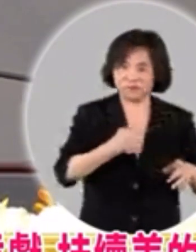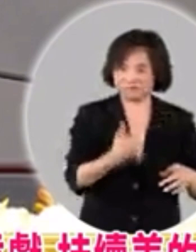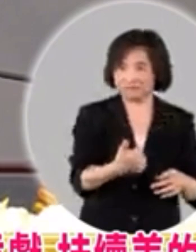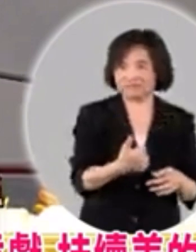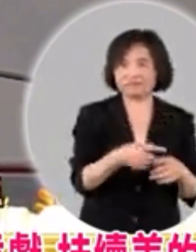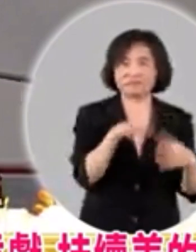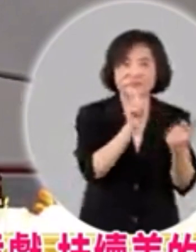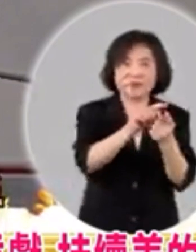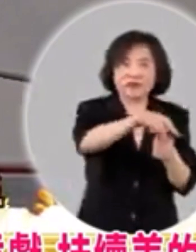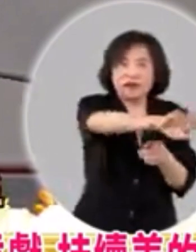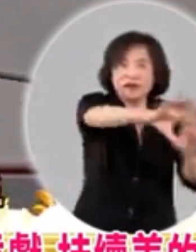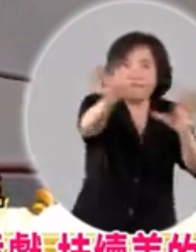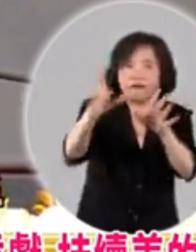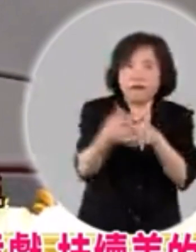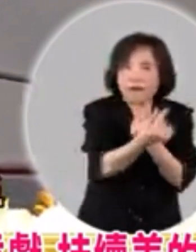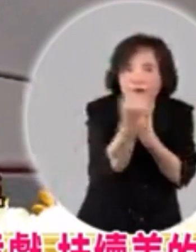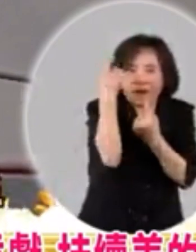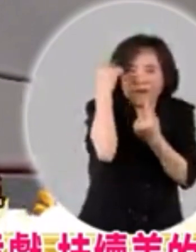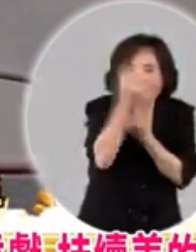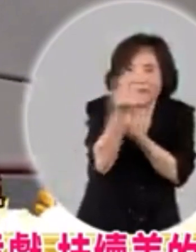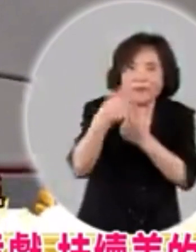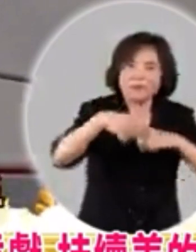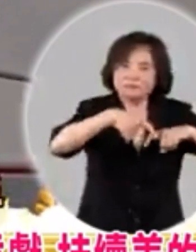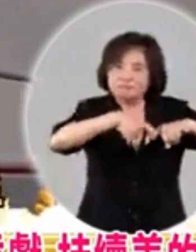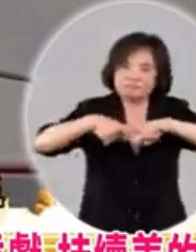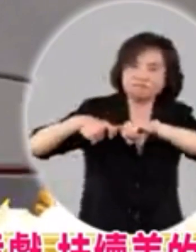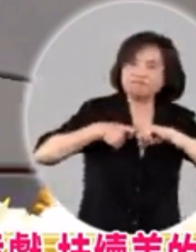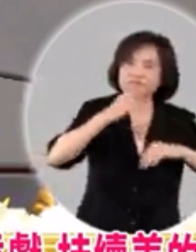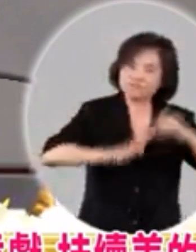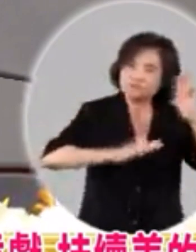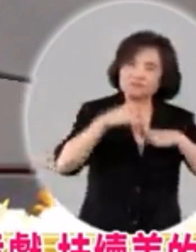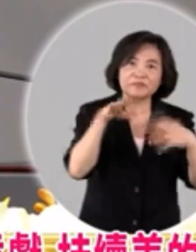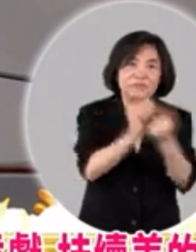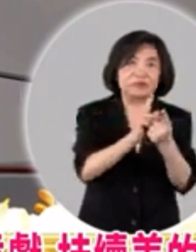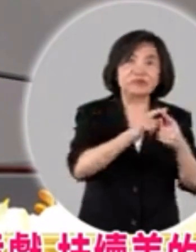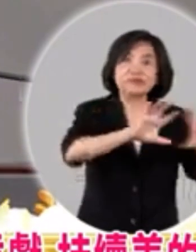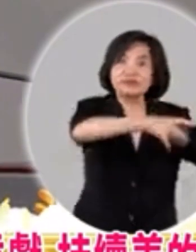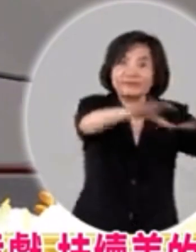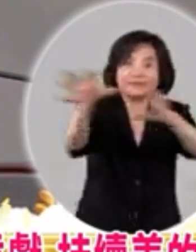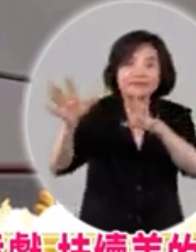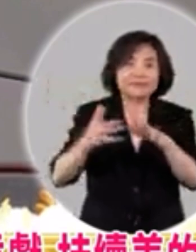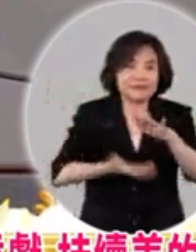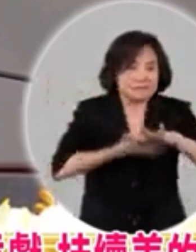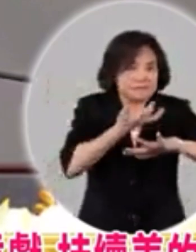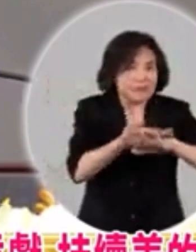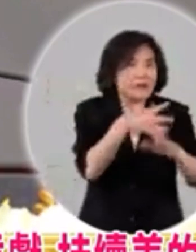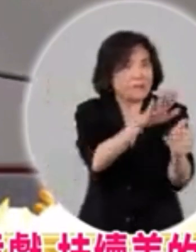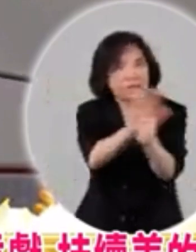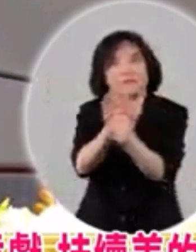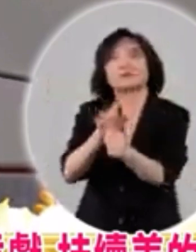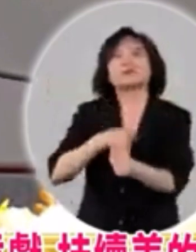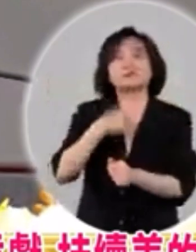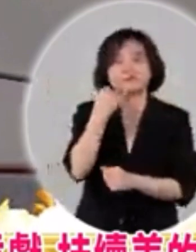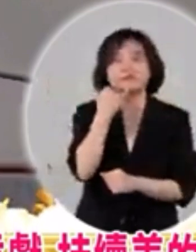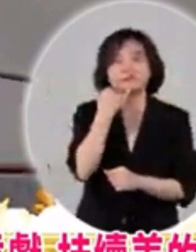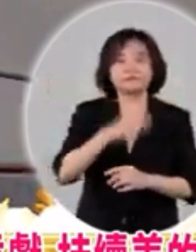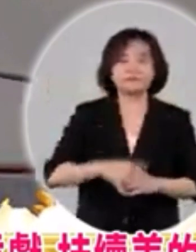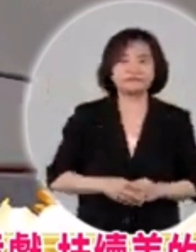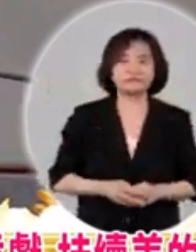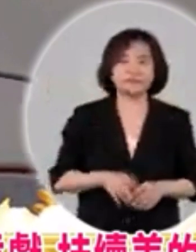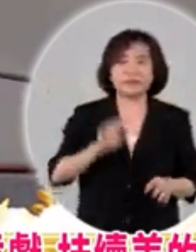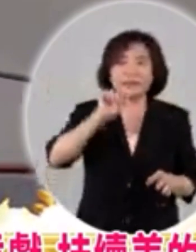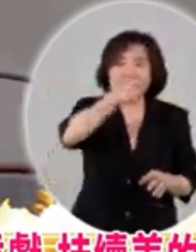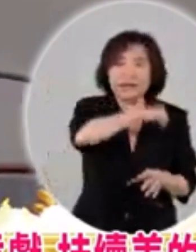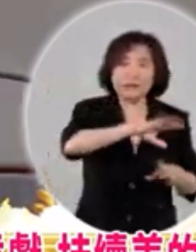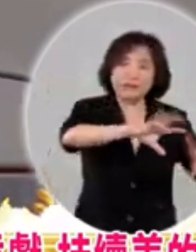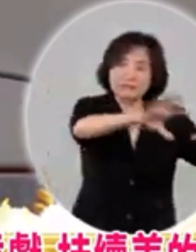理念相近的伙伴携手，为国际社会做出贡献。台湾的国际